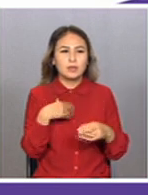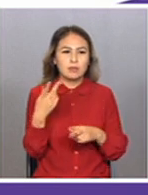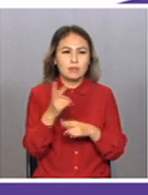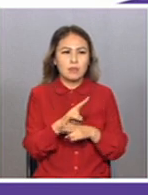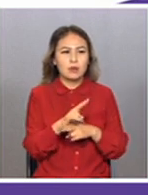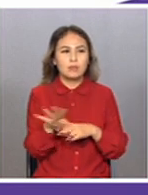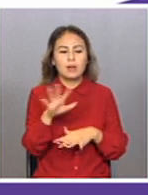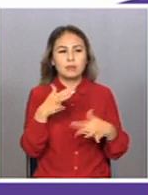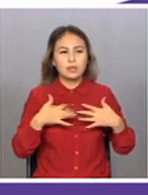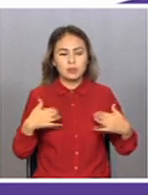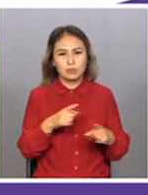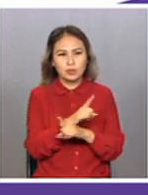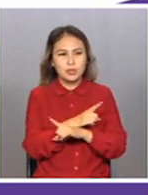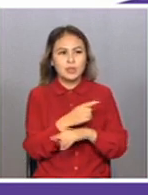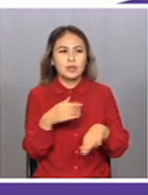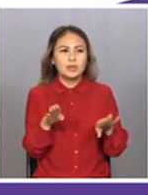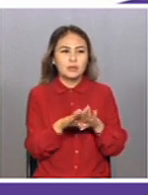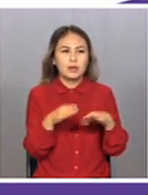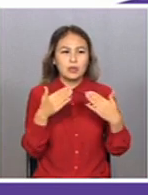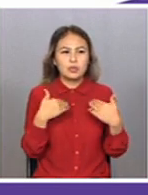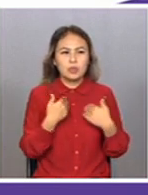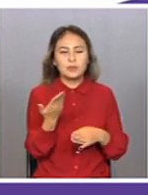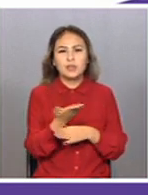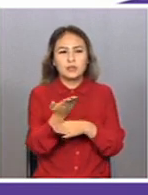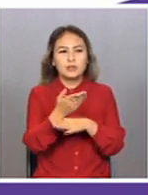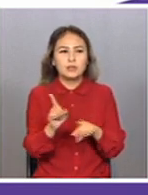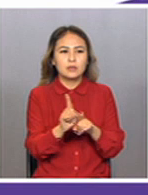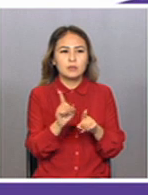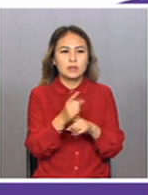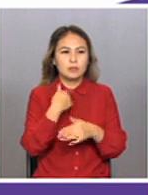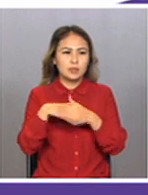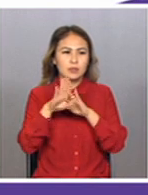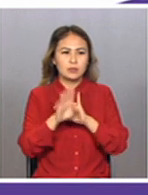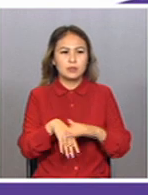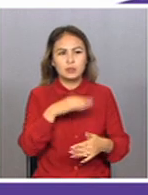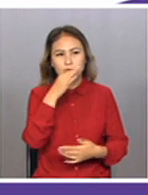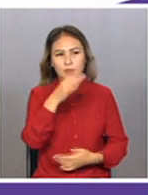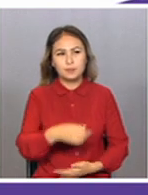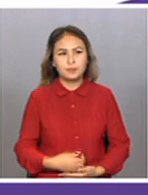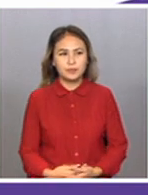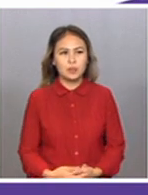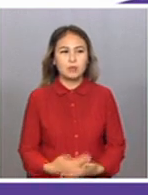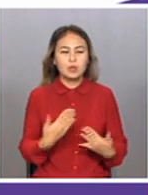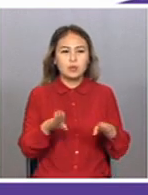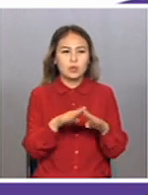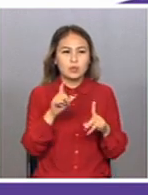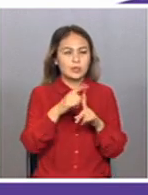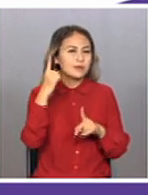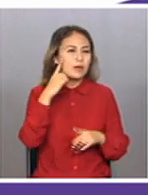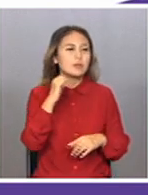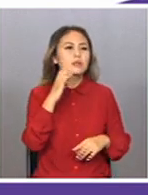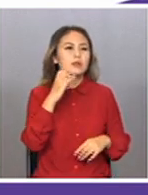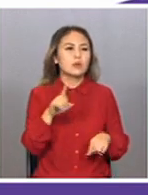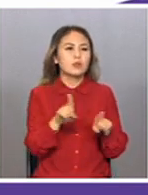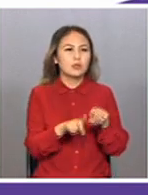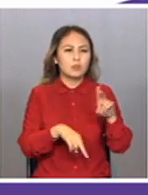келдім. Малым қырылып қалды. Енді қайыр сұрап, тентіреп кетем де дейді. Бұл сөзді естігенде,